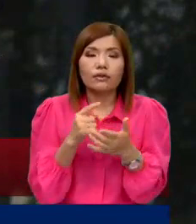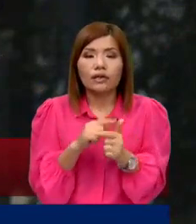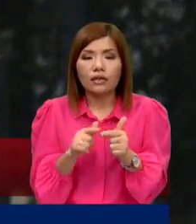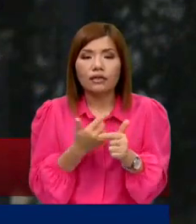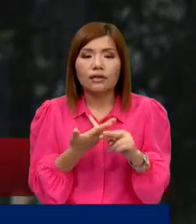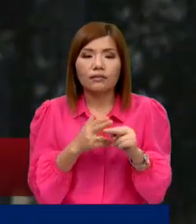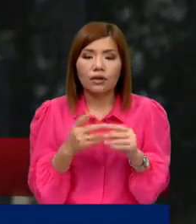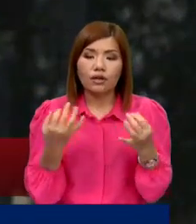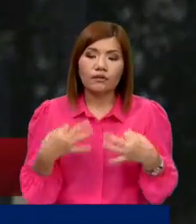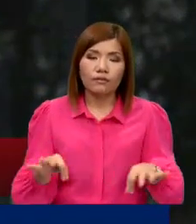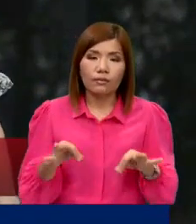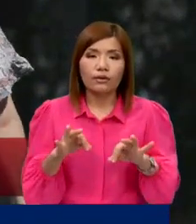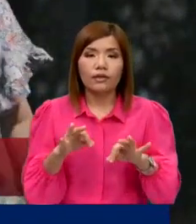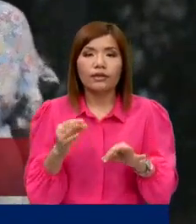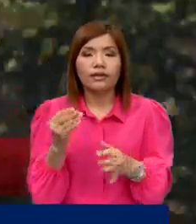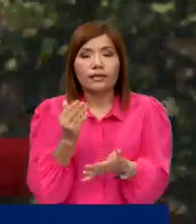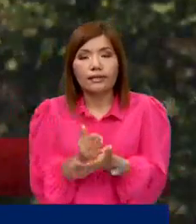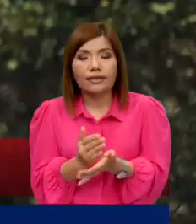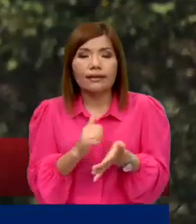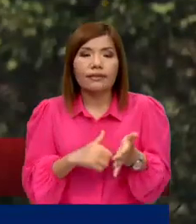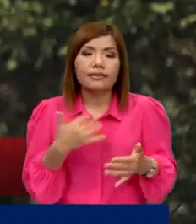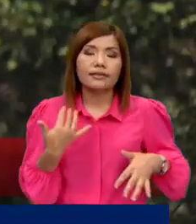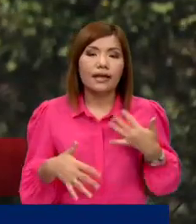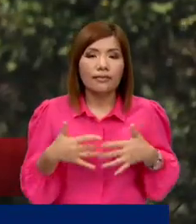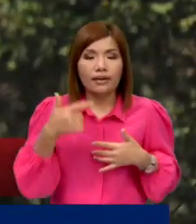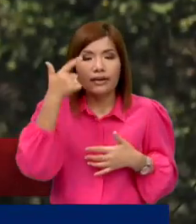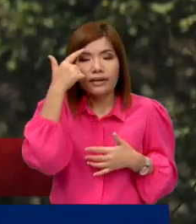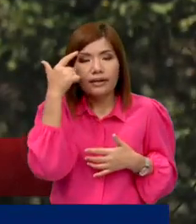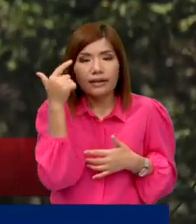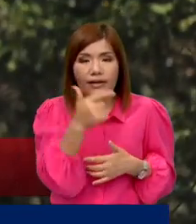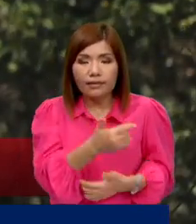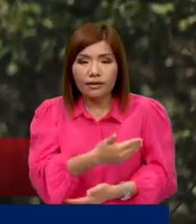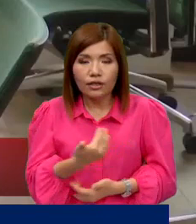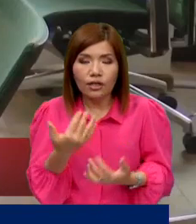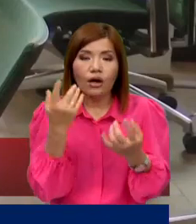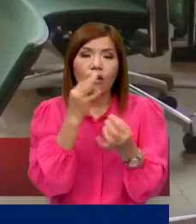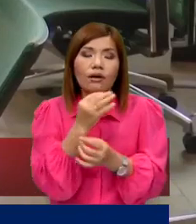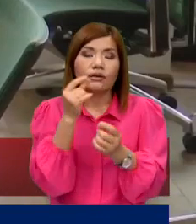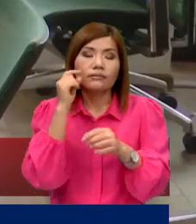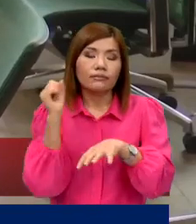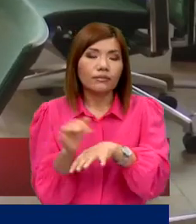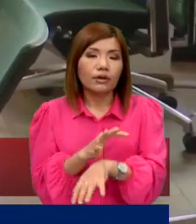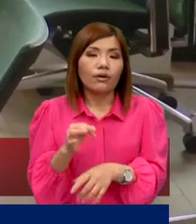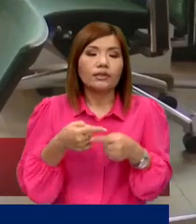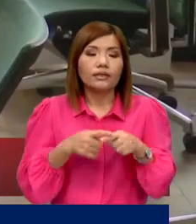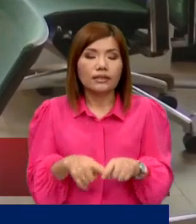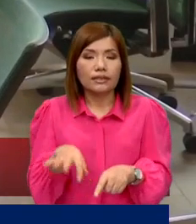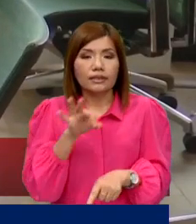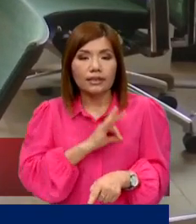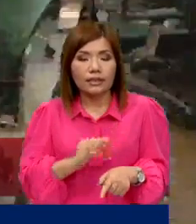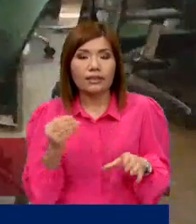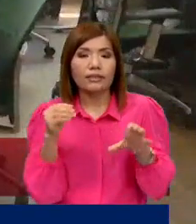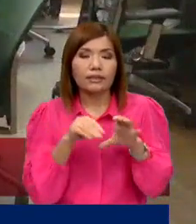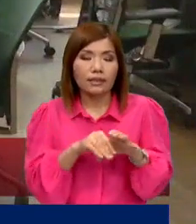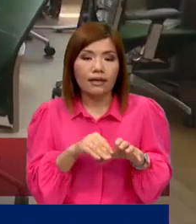ввиду отсутствия свободных средств, а также по причине слабой финансовой грамотности и осведомленности об инструментах и способах